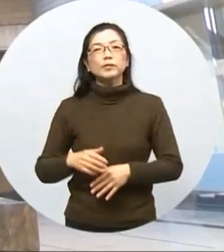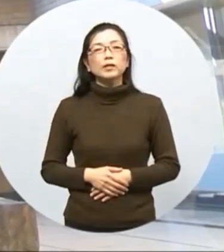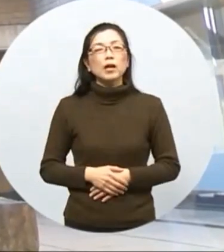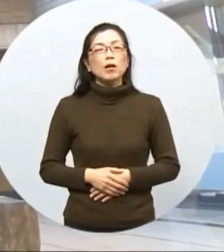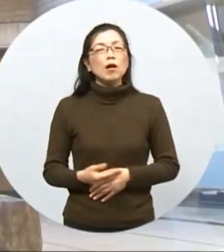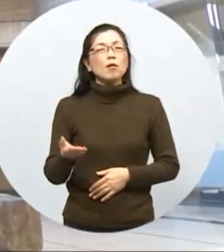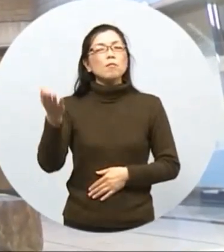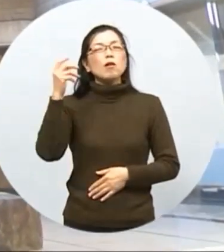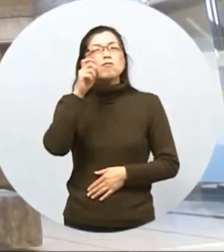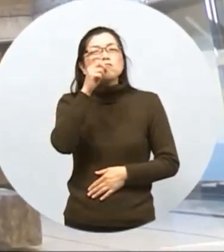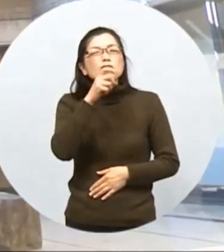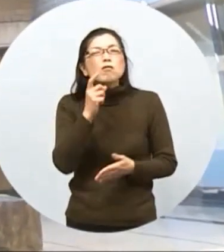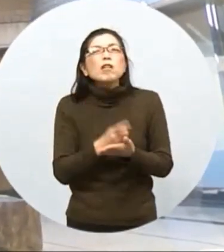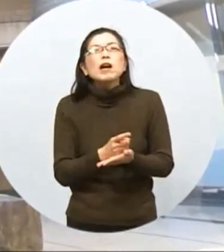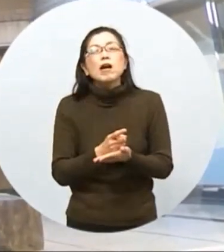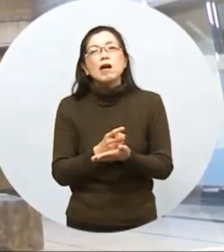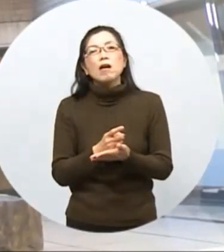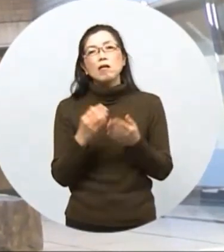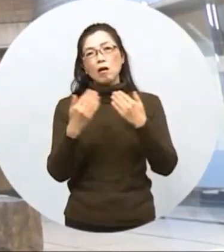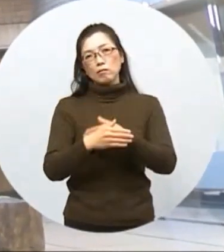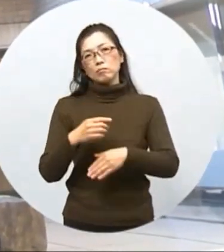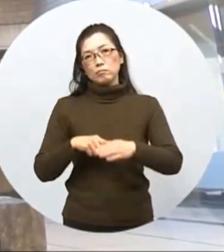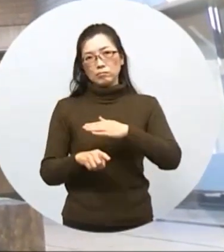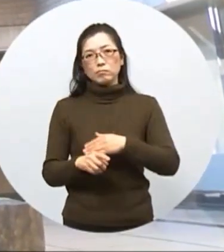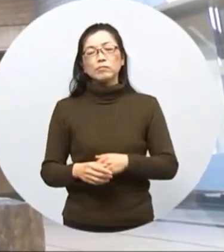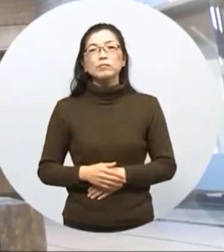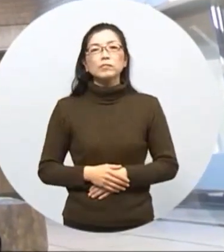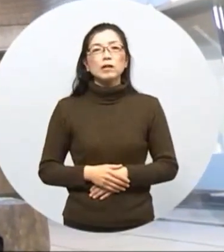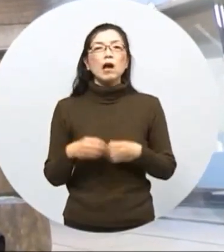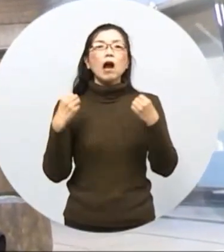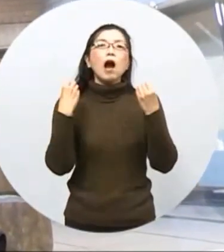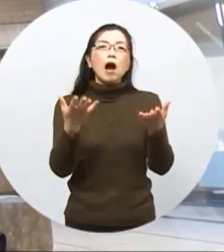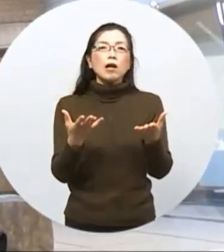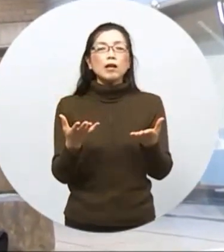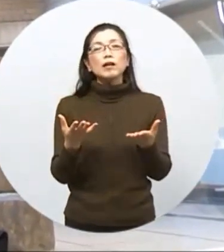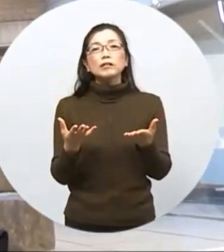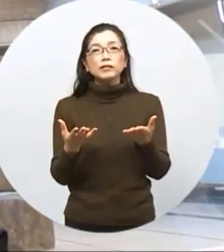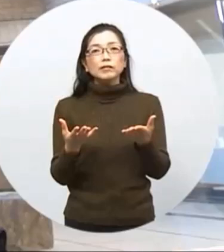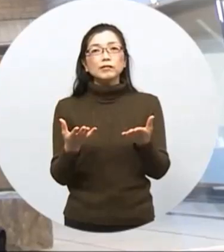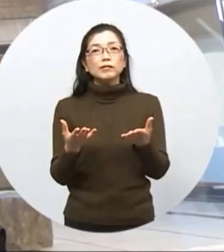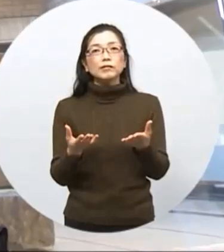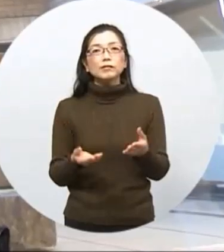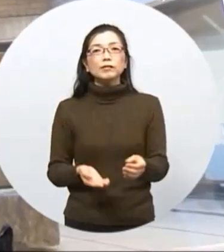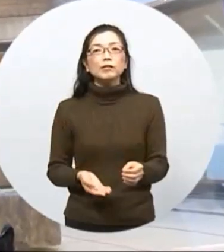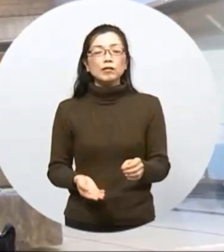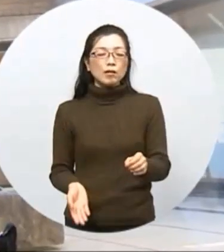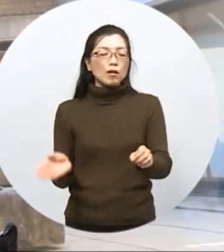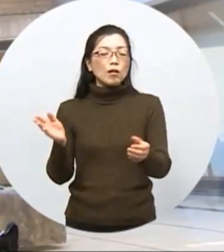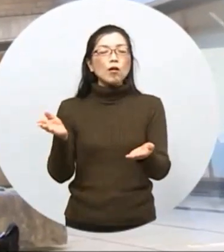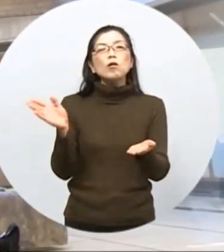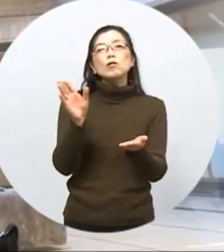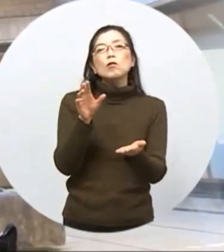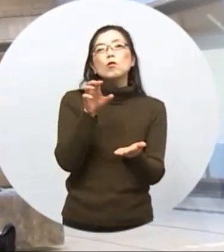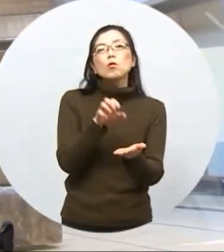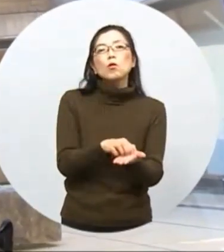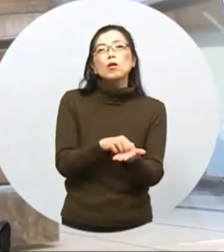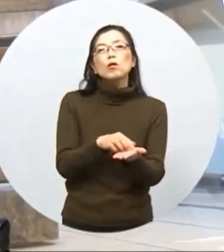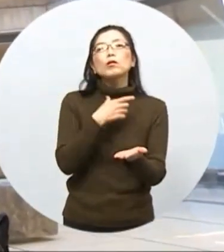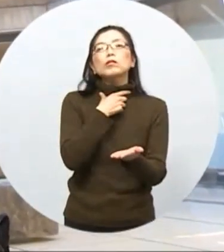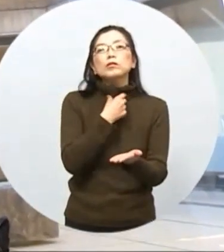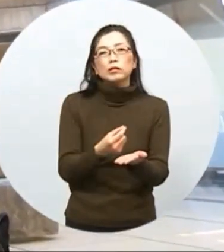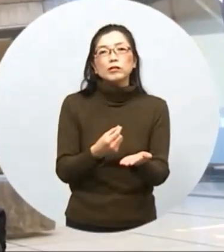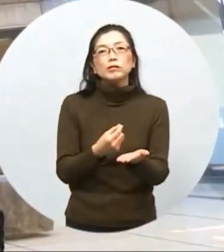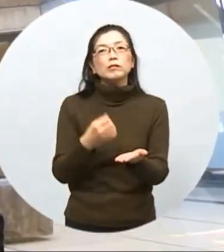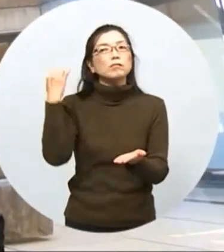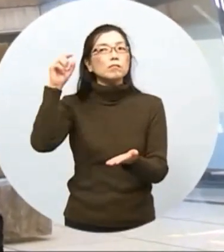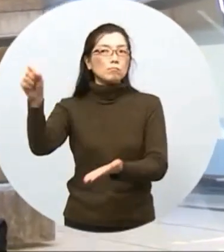ると古いものに限定されているので、なかなか新しいものについても載せるようにしてほしいというような意見も